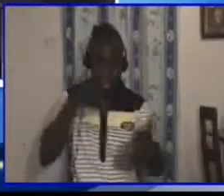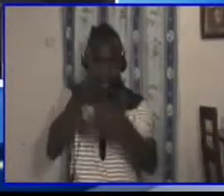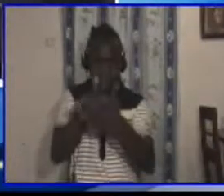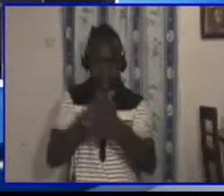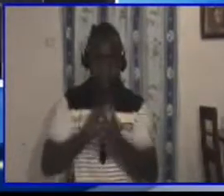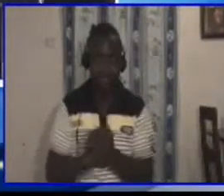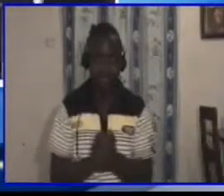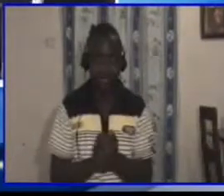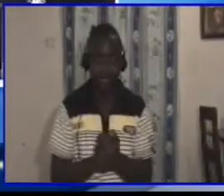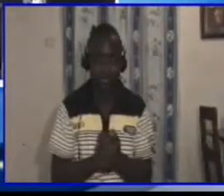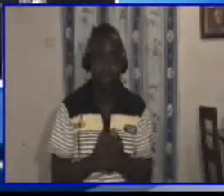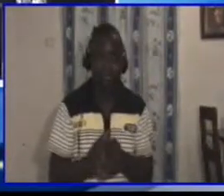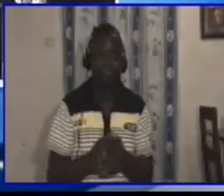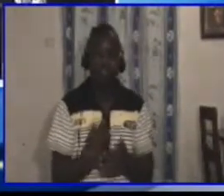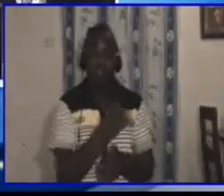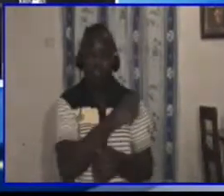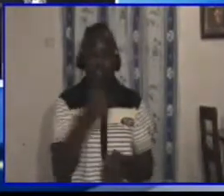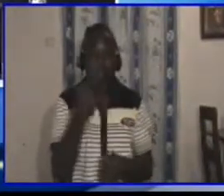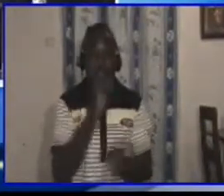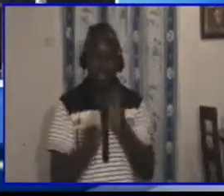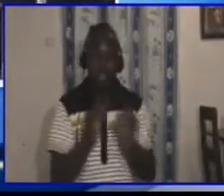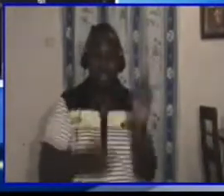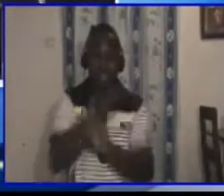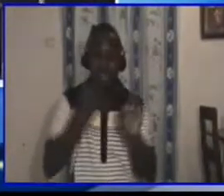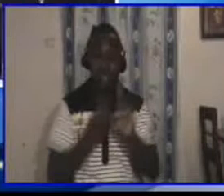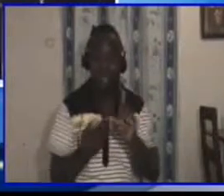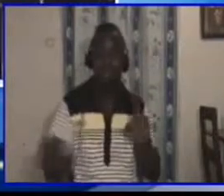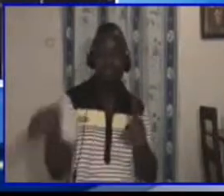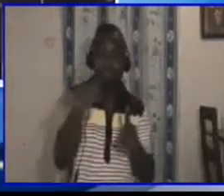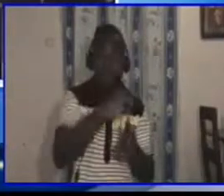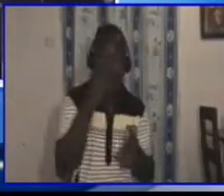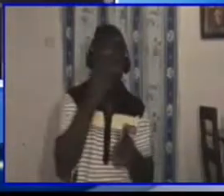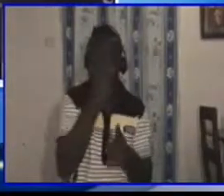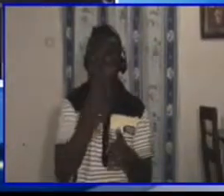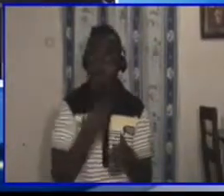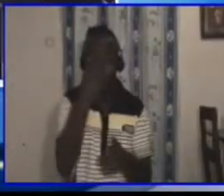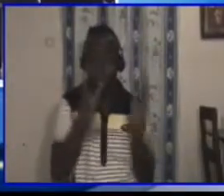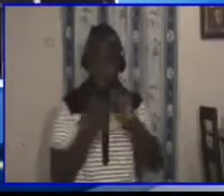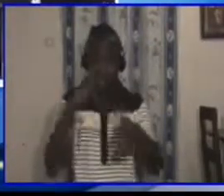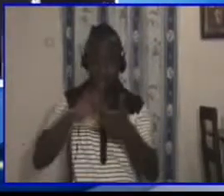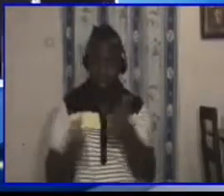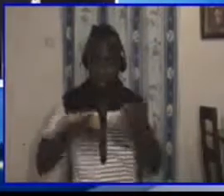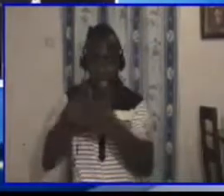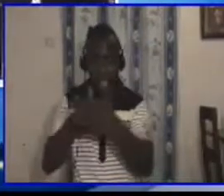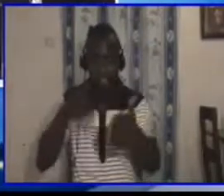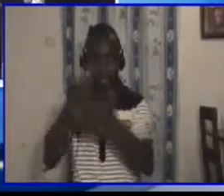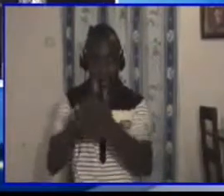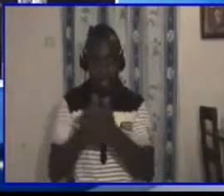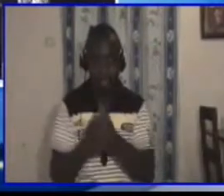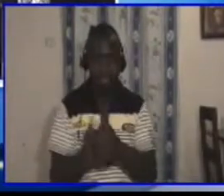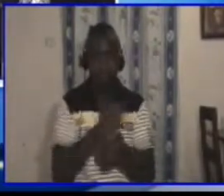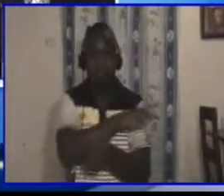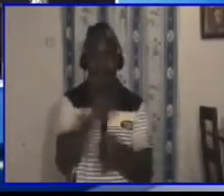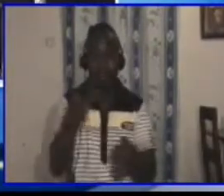dopo duemila anni abbiamo di nuovo una nazione chiamata e israele